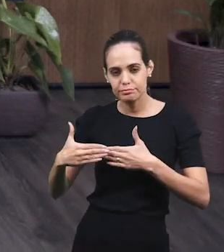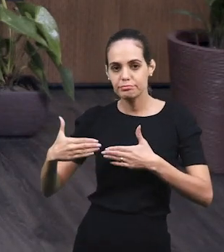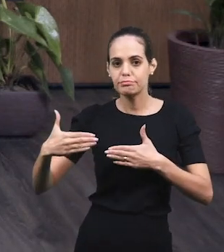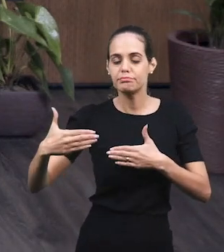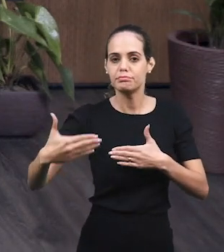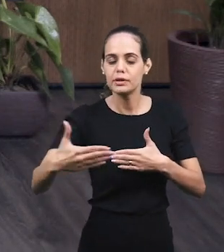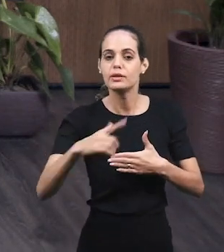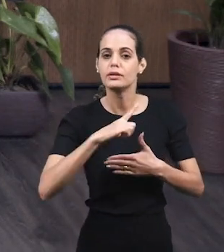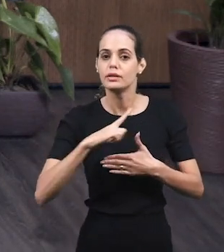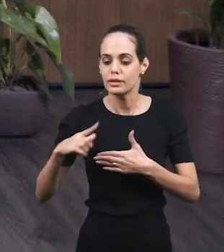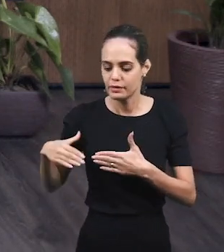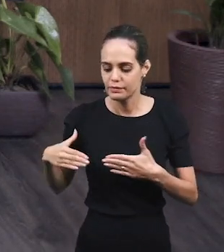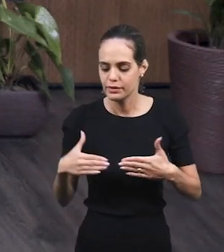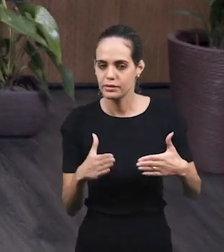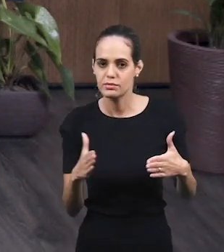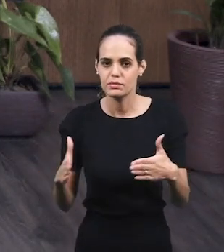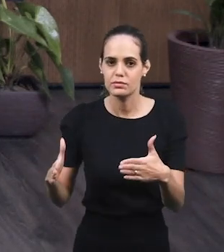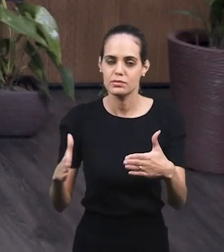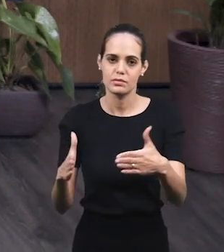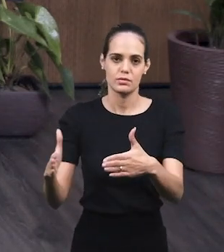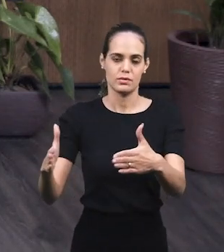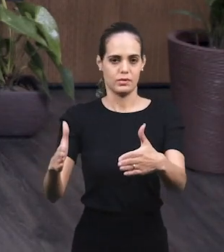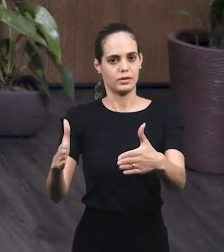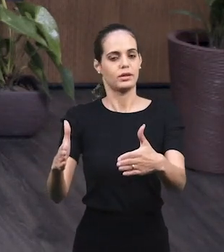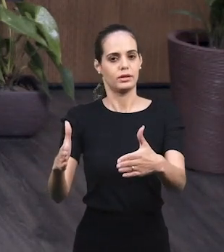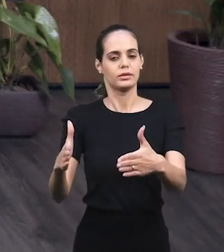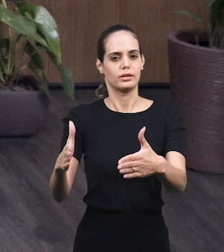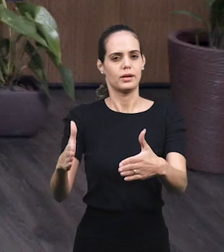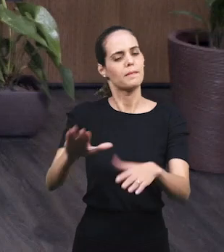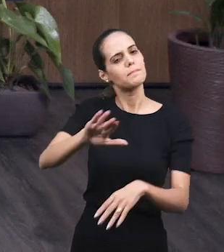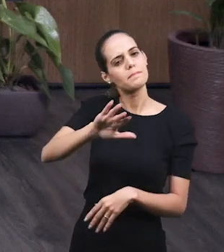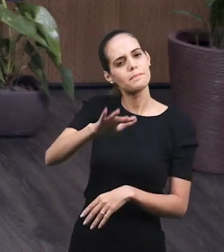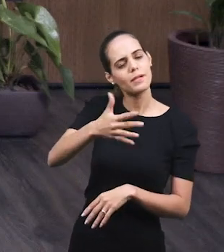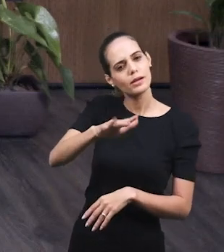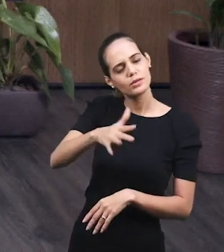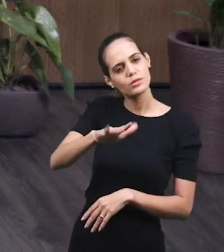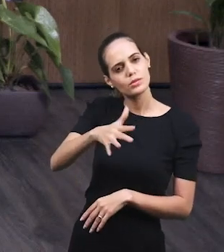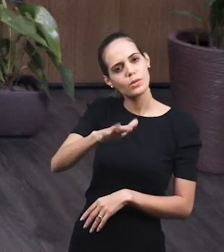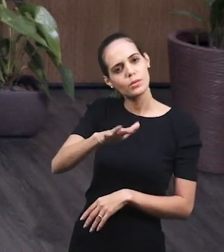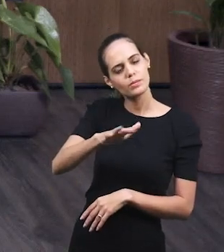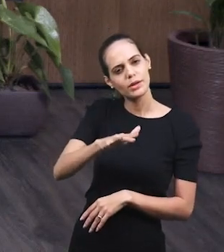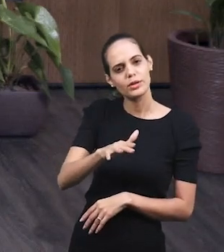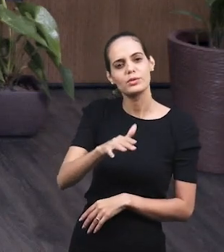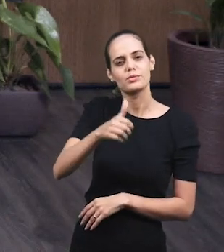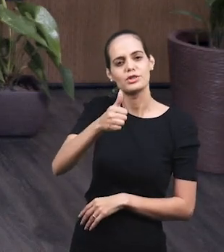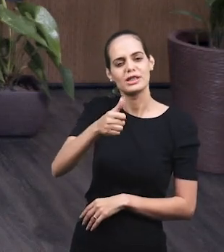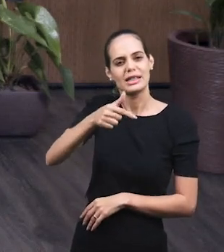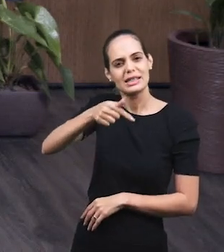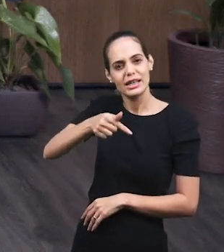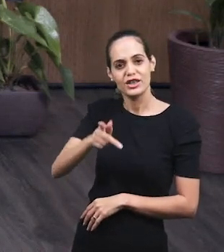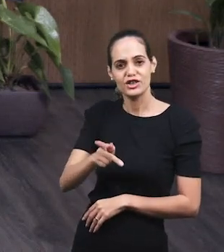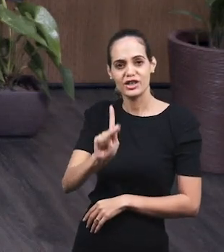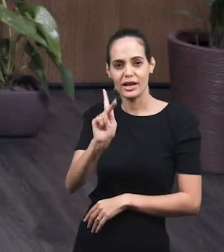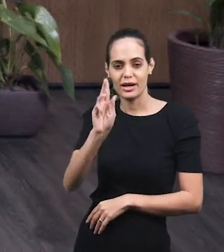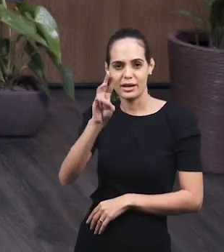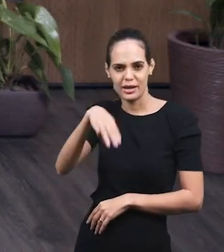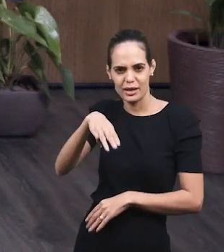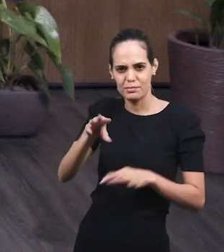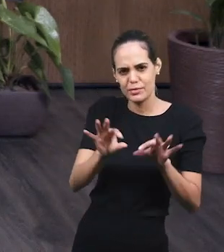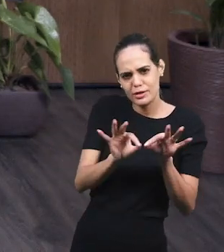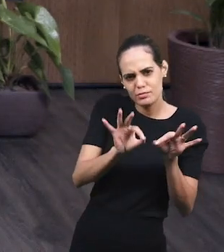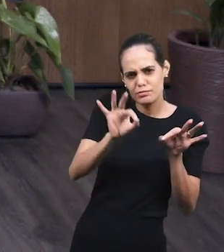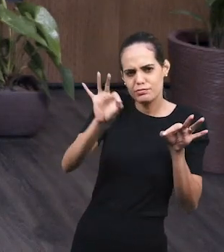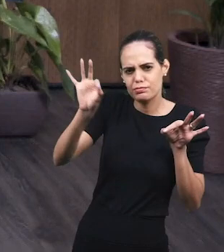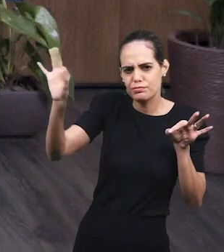paysage extraordinaire, très bel. Il a été à partir de là qui s'est donné cette marche.